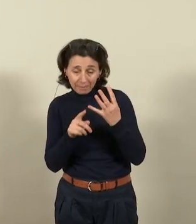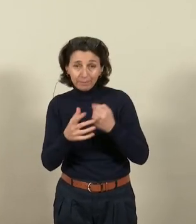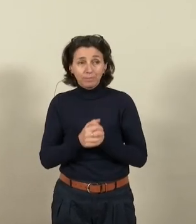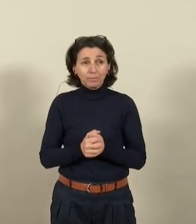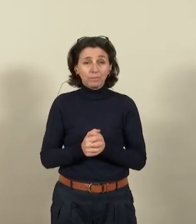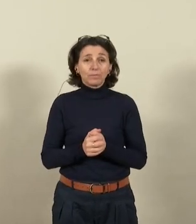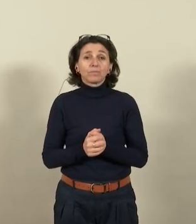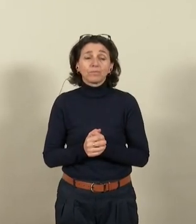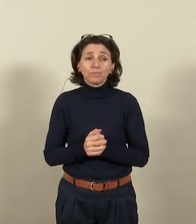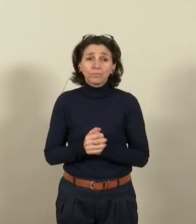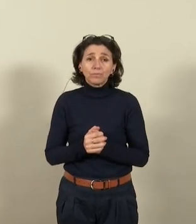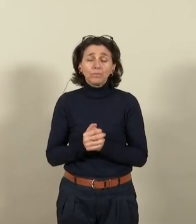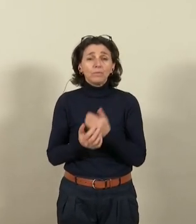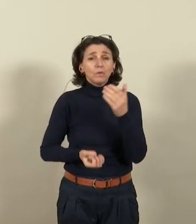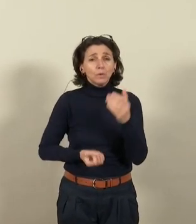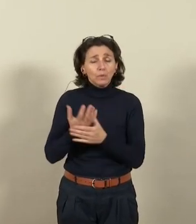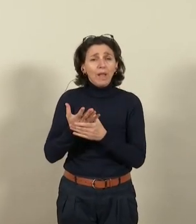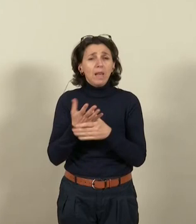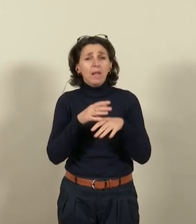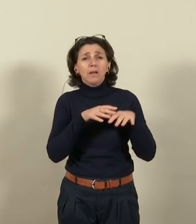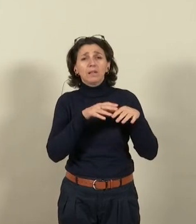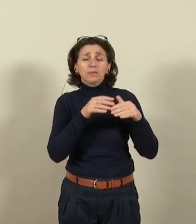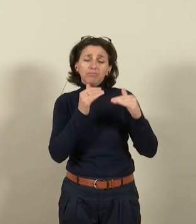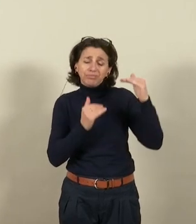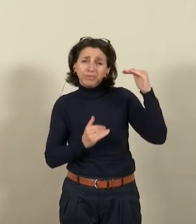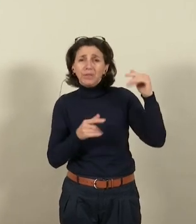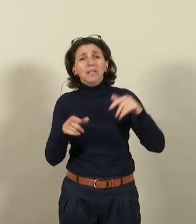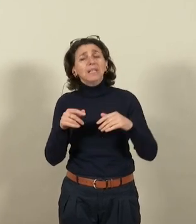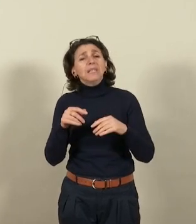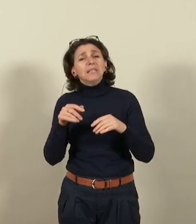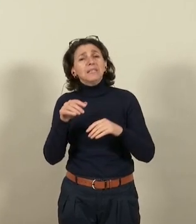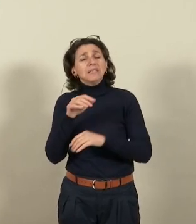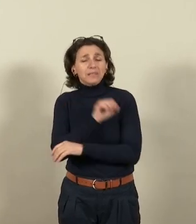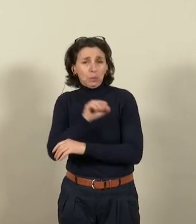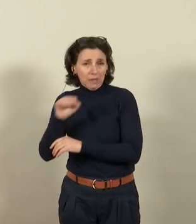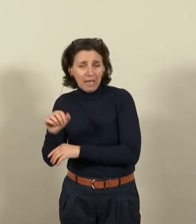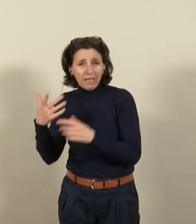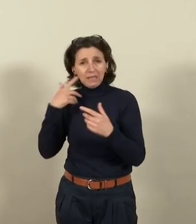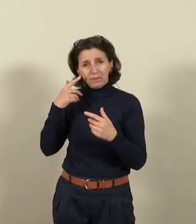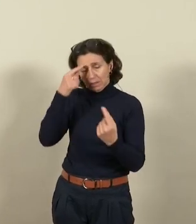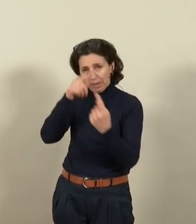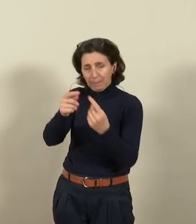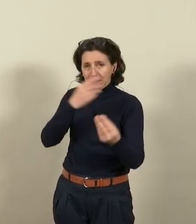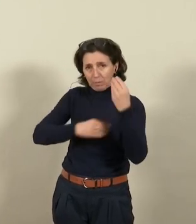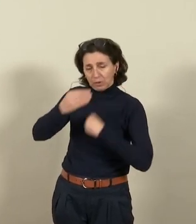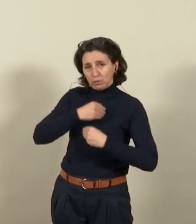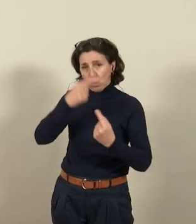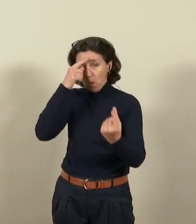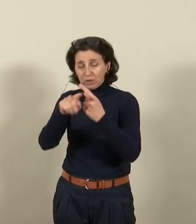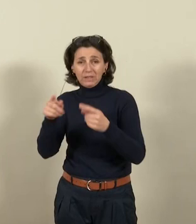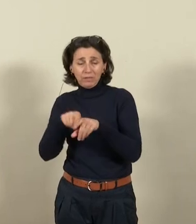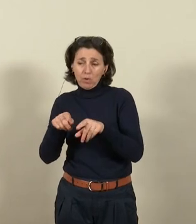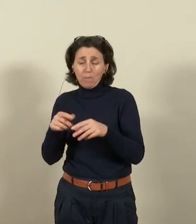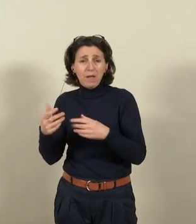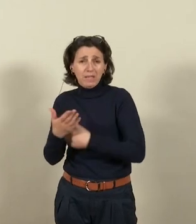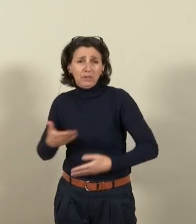l'ouverture d'une nouvelle branche de la sécurité sociale dédiée à l'alimentation permettant ainsi d'apporter une réponse systémique à la précarité